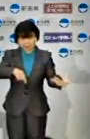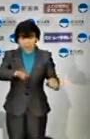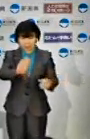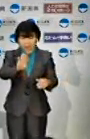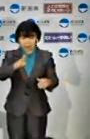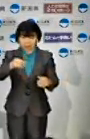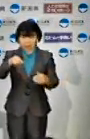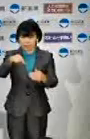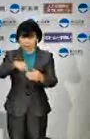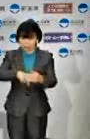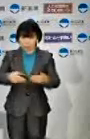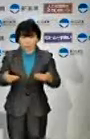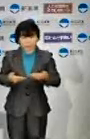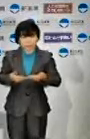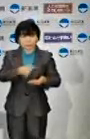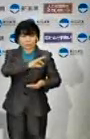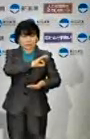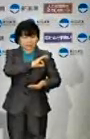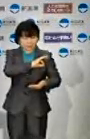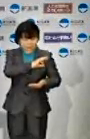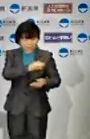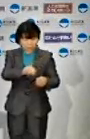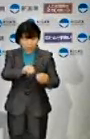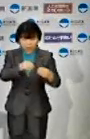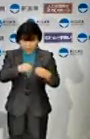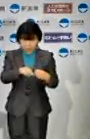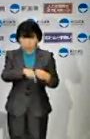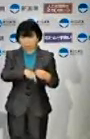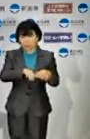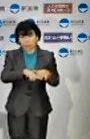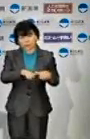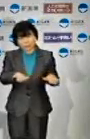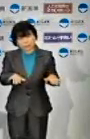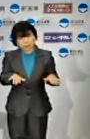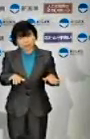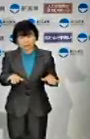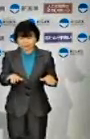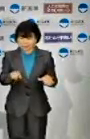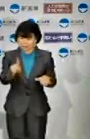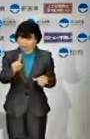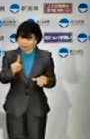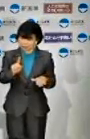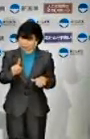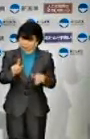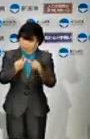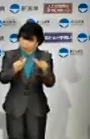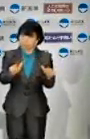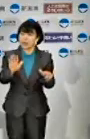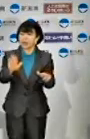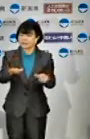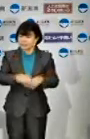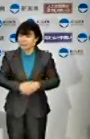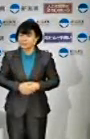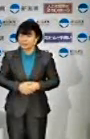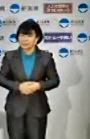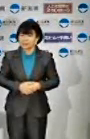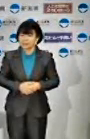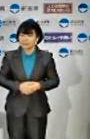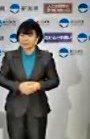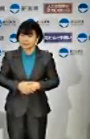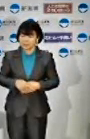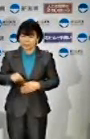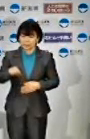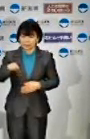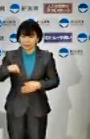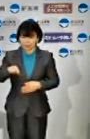の, 職員の方の感染が増えてきているように発表を感じている んですね。 まあ、お見舞い申し上げたと思うんですけども、知事の方